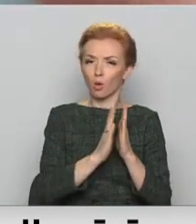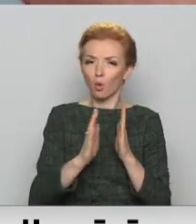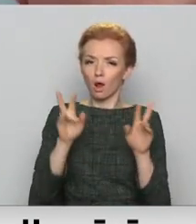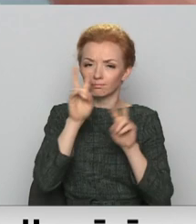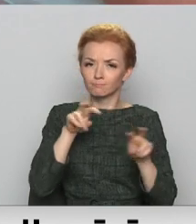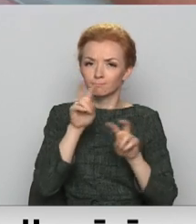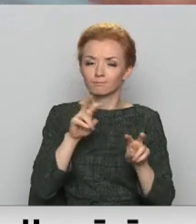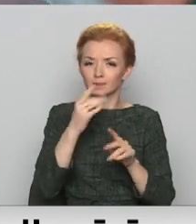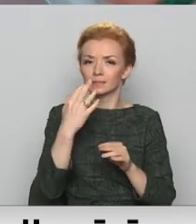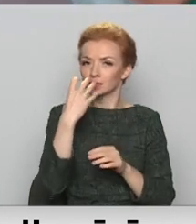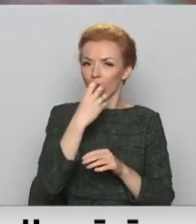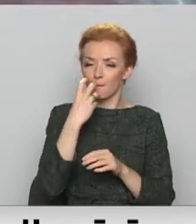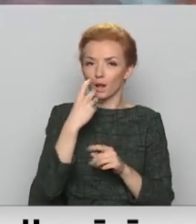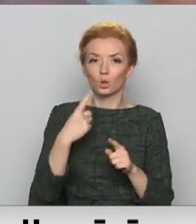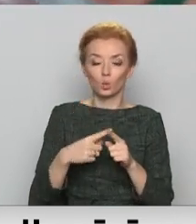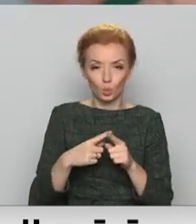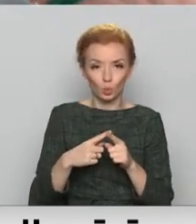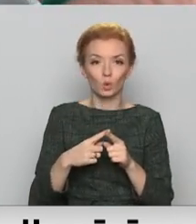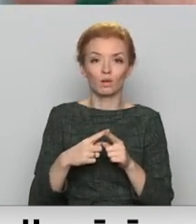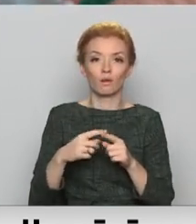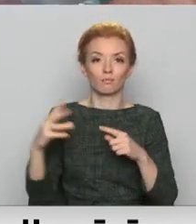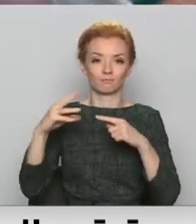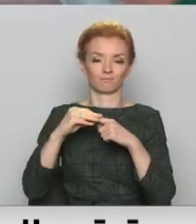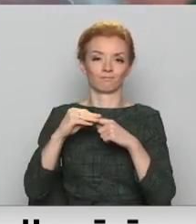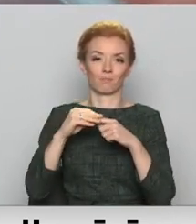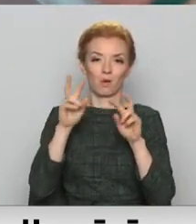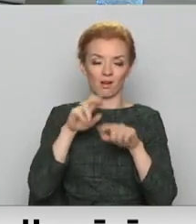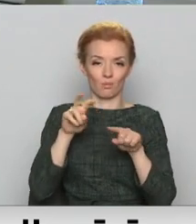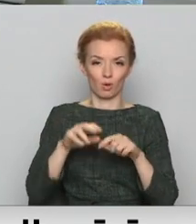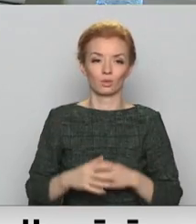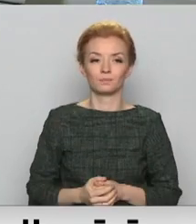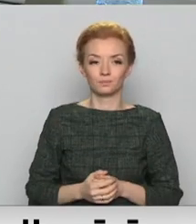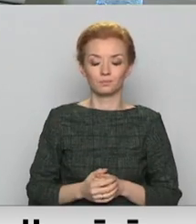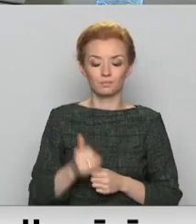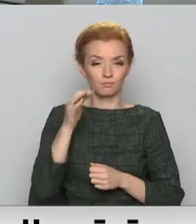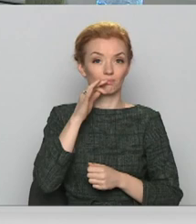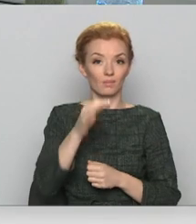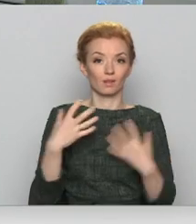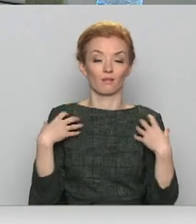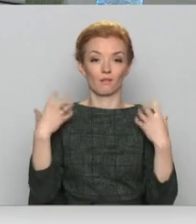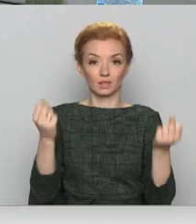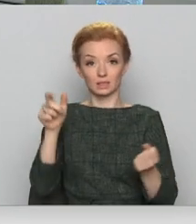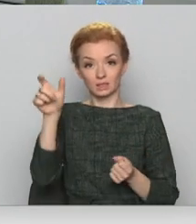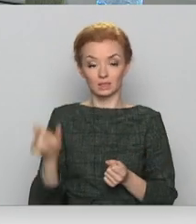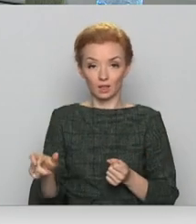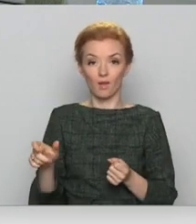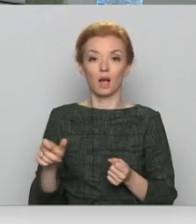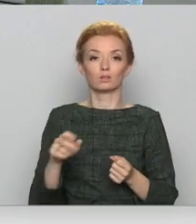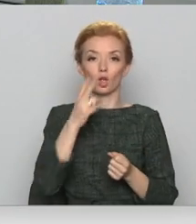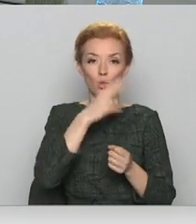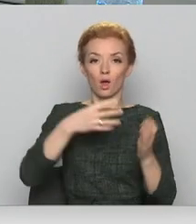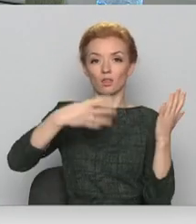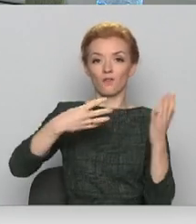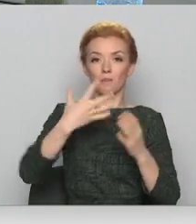līmeni asinīs, šim mērķim palīgā nāk pulsa oksimetrs. Vesels cilvēks jau skaitās no 95 uz